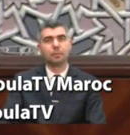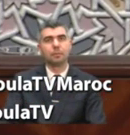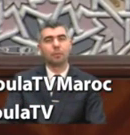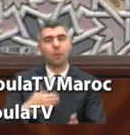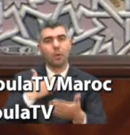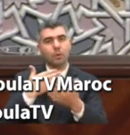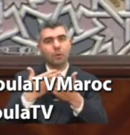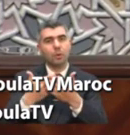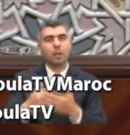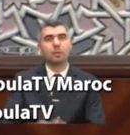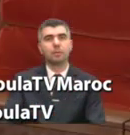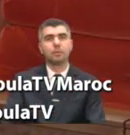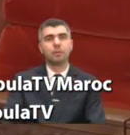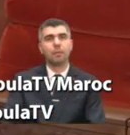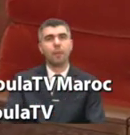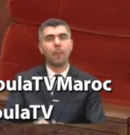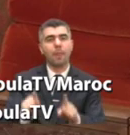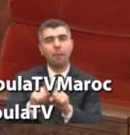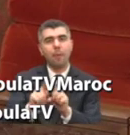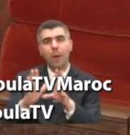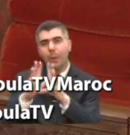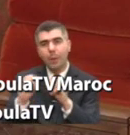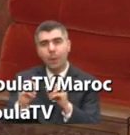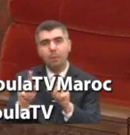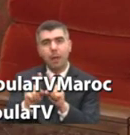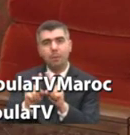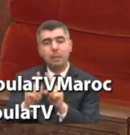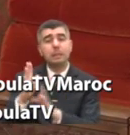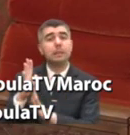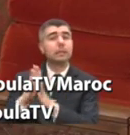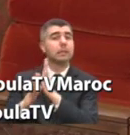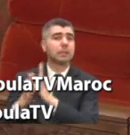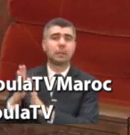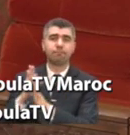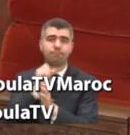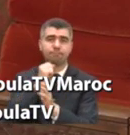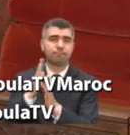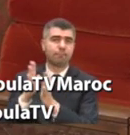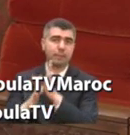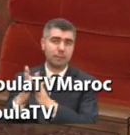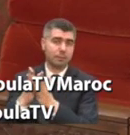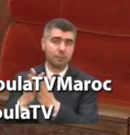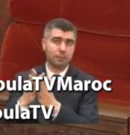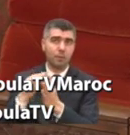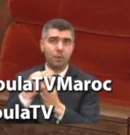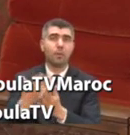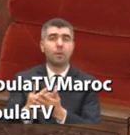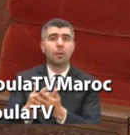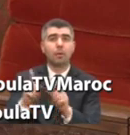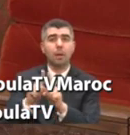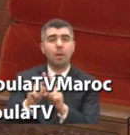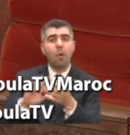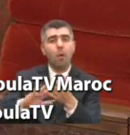شكرا. هذا الخصاص هو تراكم، هو اختيارات درت في الماضي فيما يتعلق